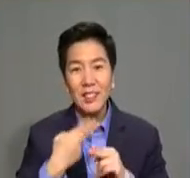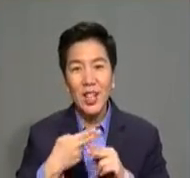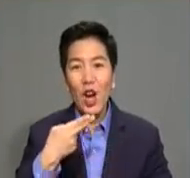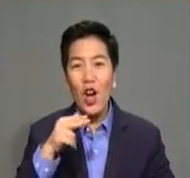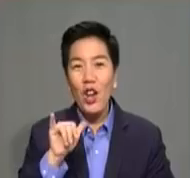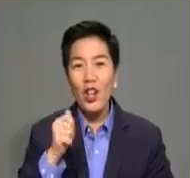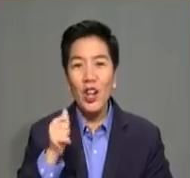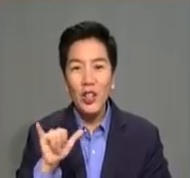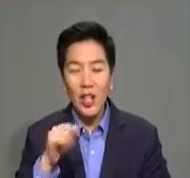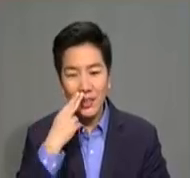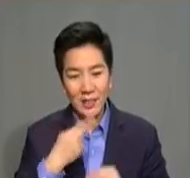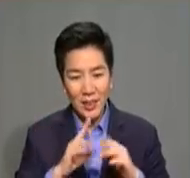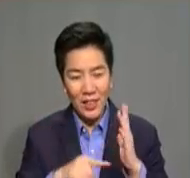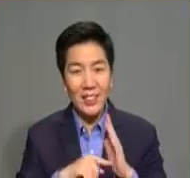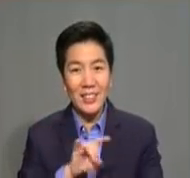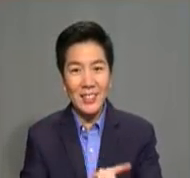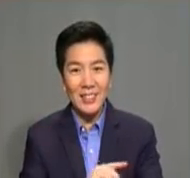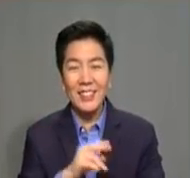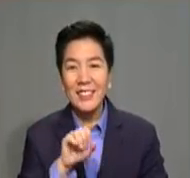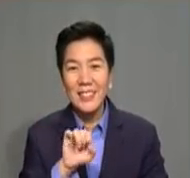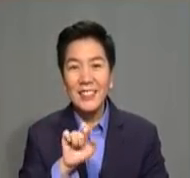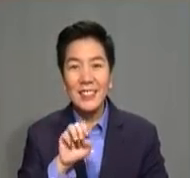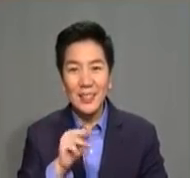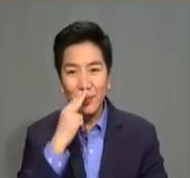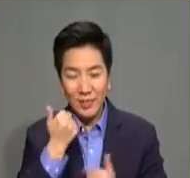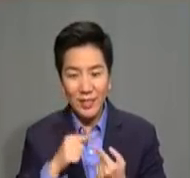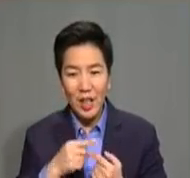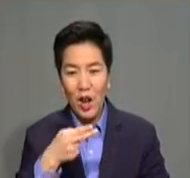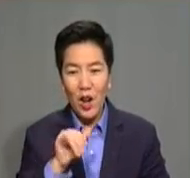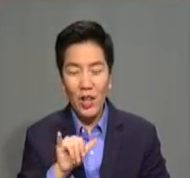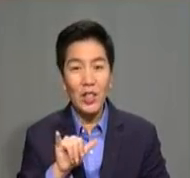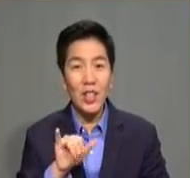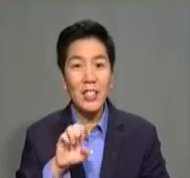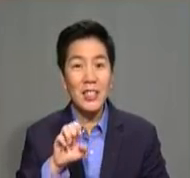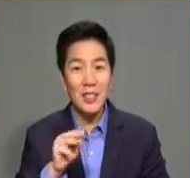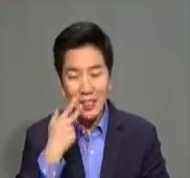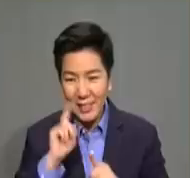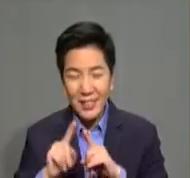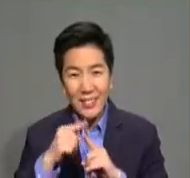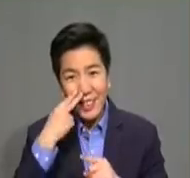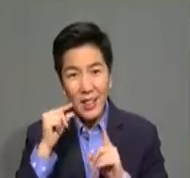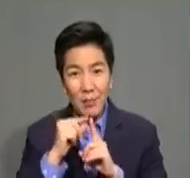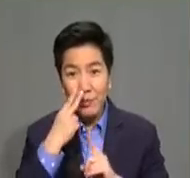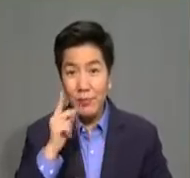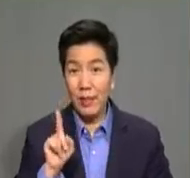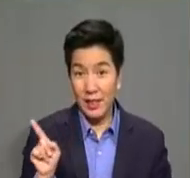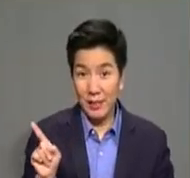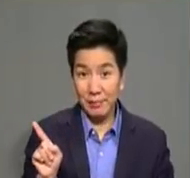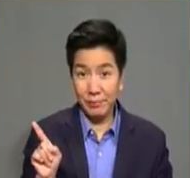อยๆ ถ้าฝนตกสิมสิมยายฉิมต้องเก็บเห็ดแล้วนะ อ้ าว ย้อยๆรินรินสิมสิม ที่เห็นอยู่ด้านหลังคุณเย